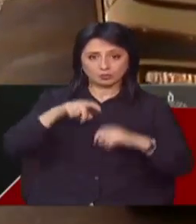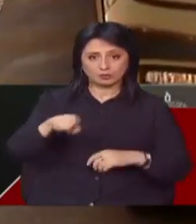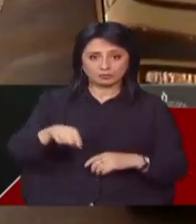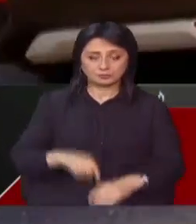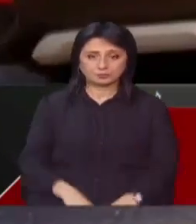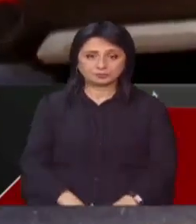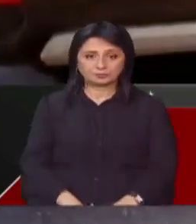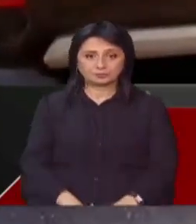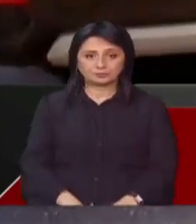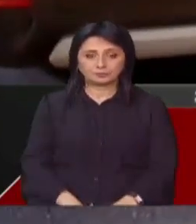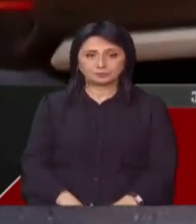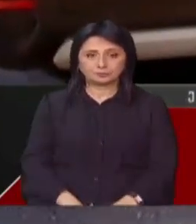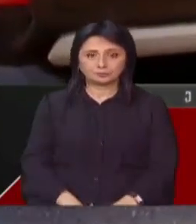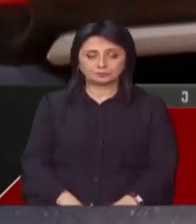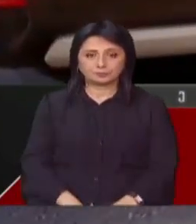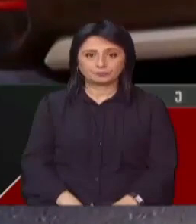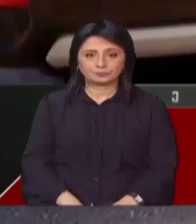ძღოლს.